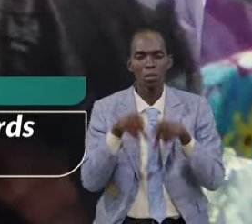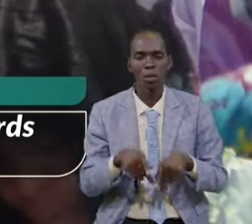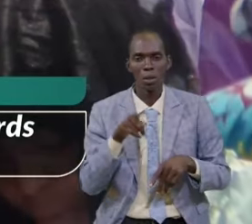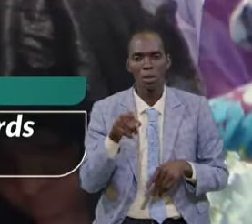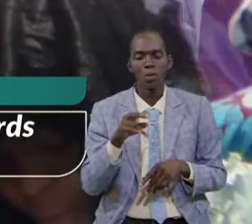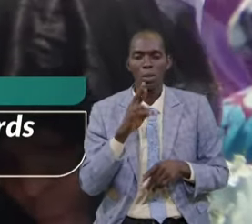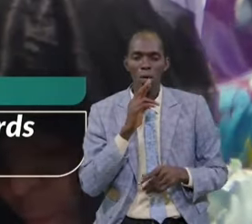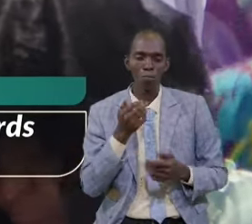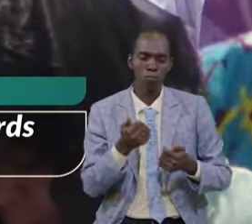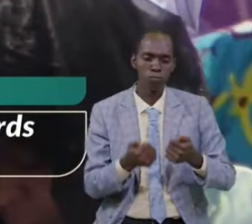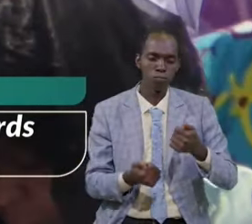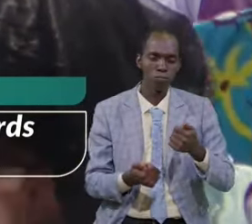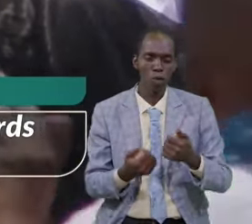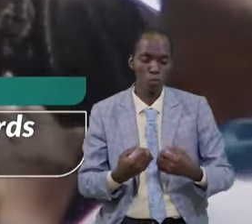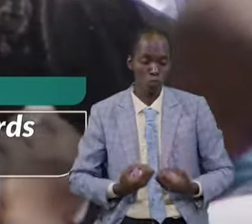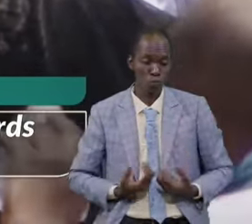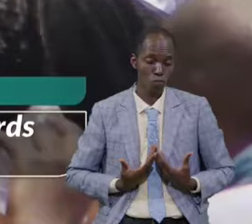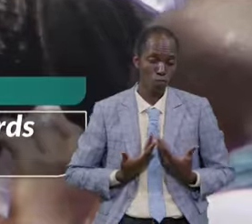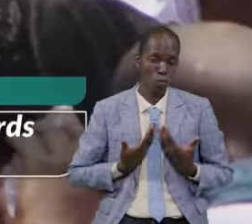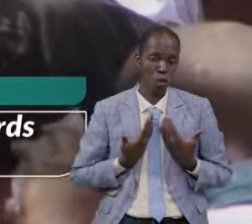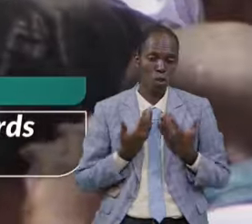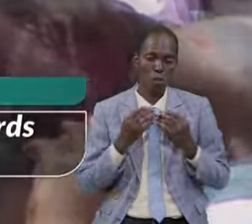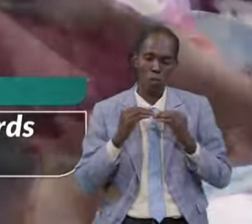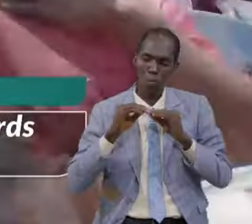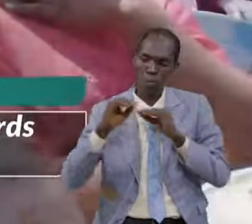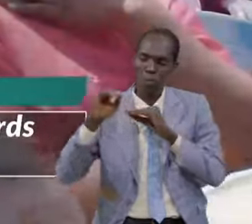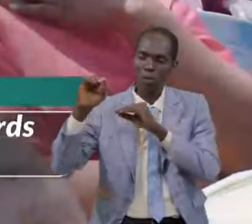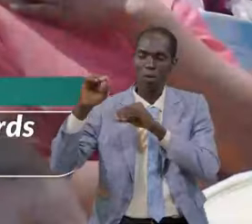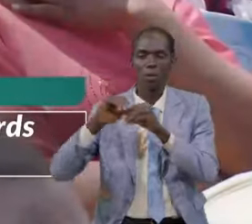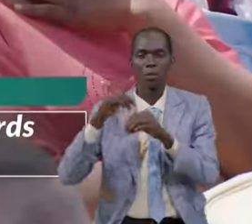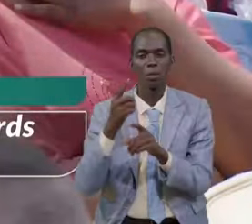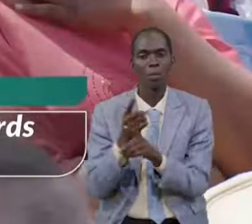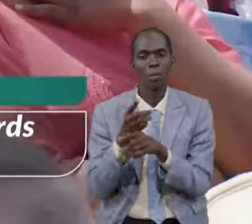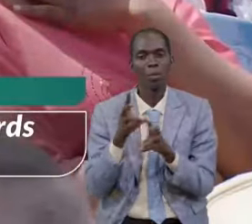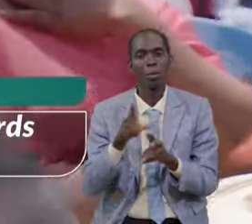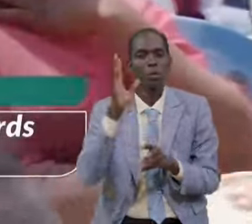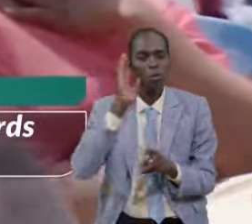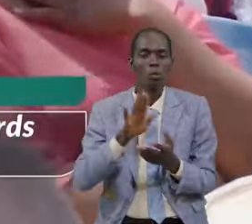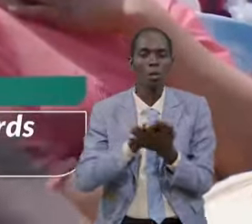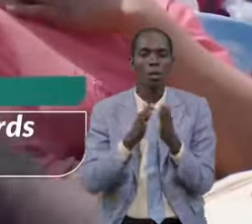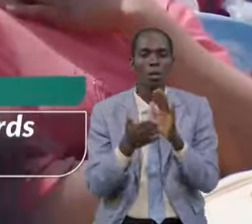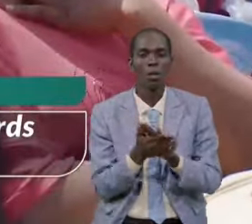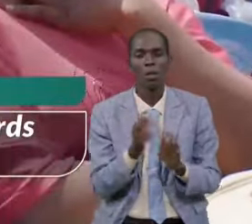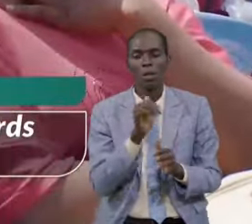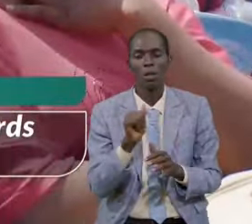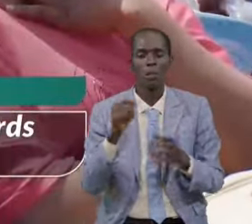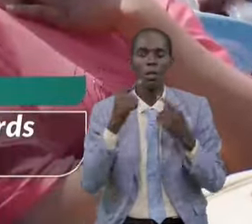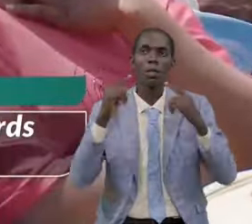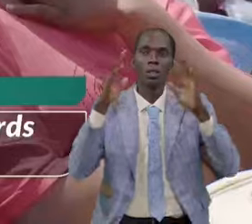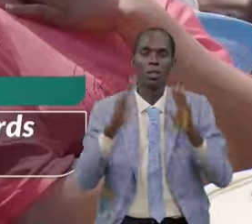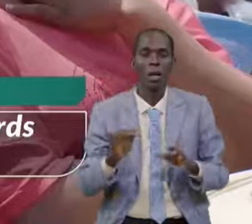vous avancez dans la bonne direction, vous deviendrez un réalisateur. Je vais réaliser.